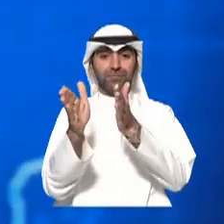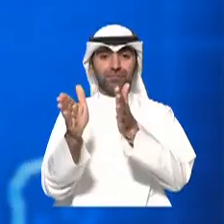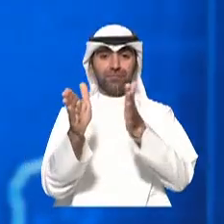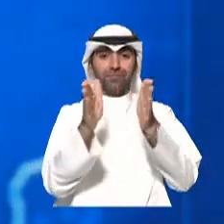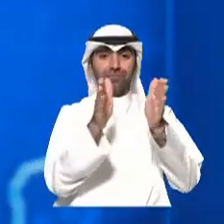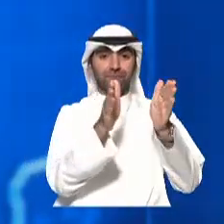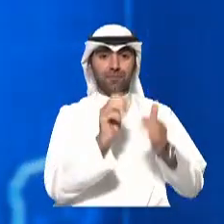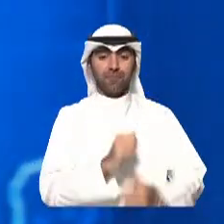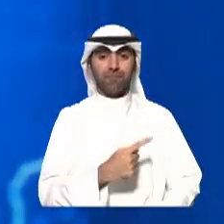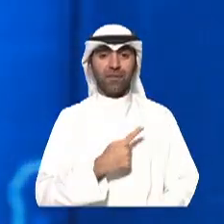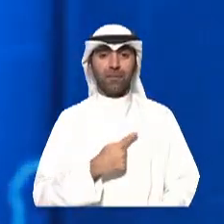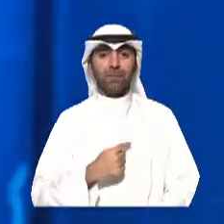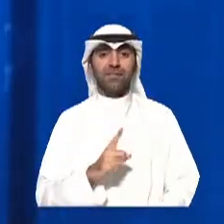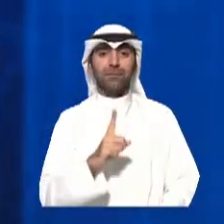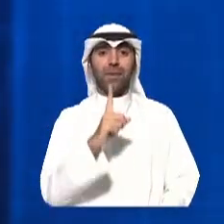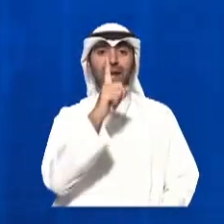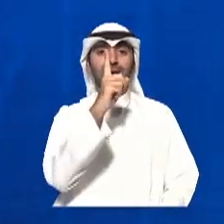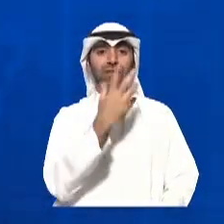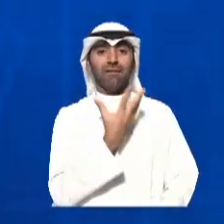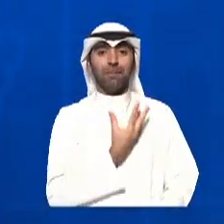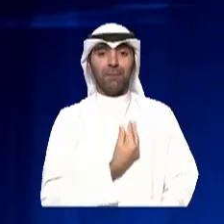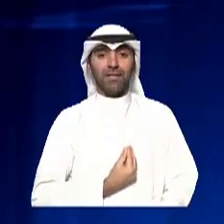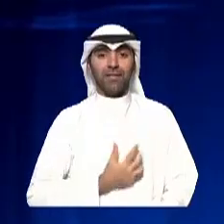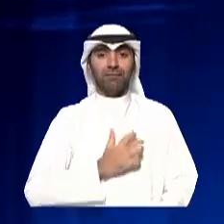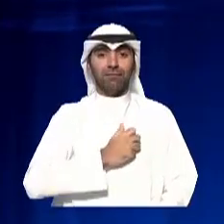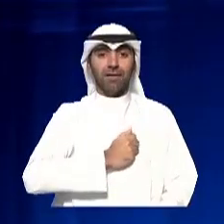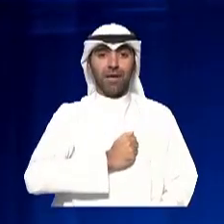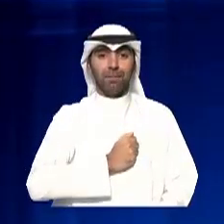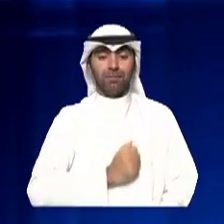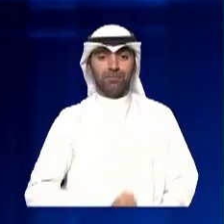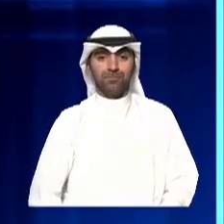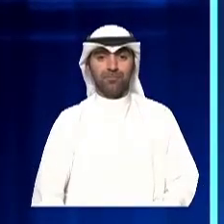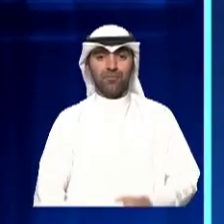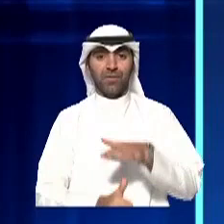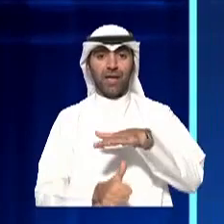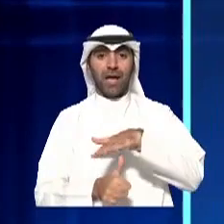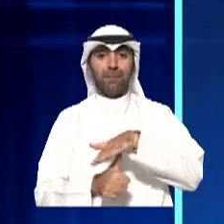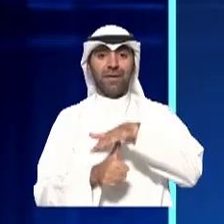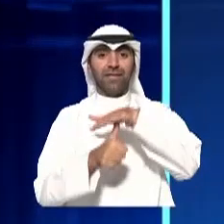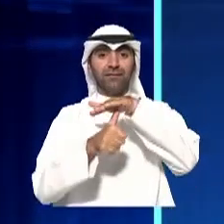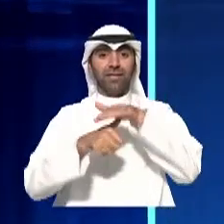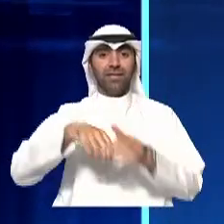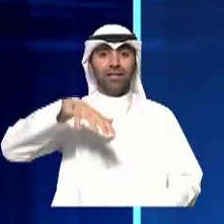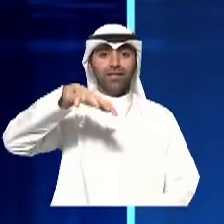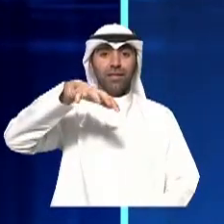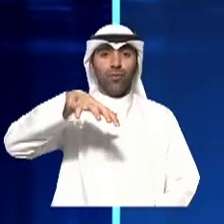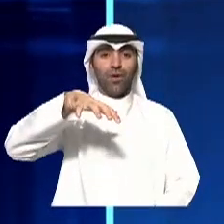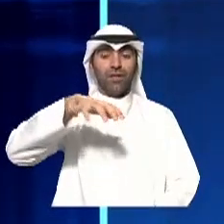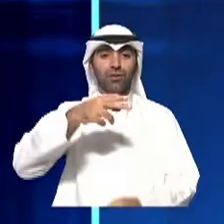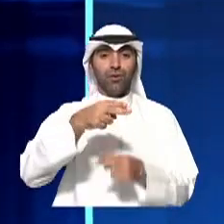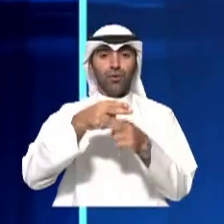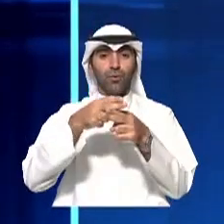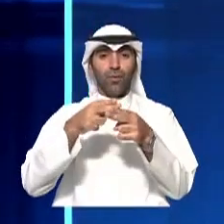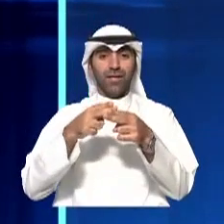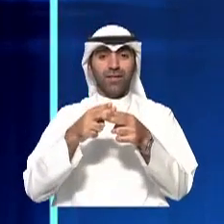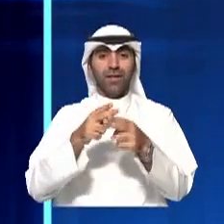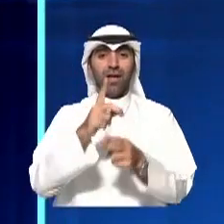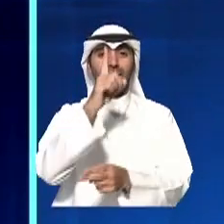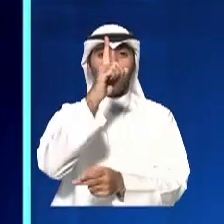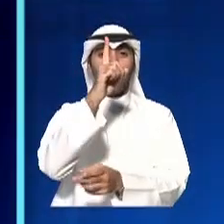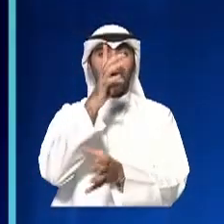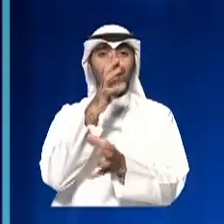بسم الله الرحمن الرحيم. بعث حضرة صاحب السمو أمير البلاد الشيخ نواف الأحمد الجابر الصباح حفظه الله